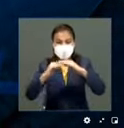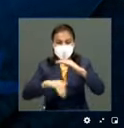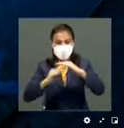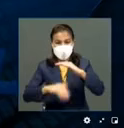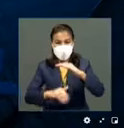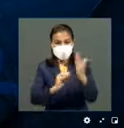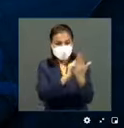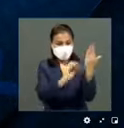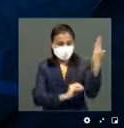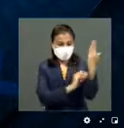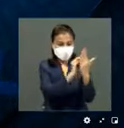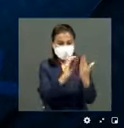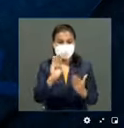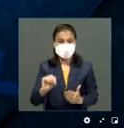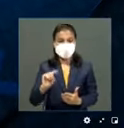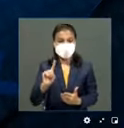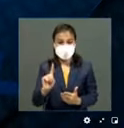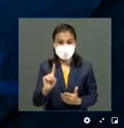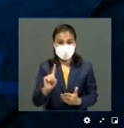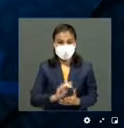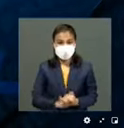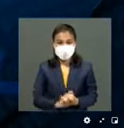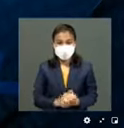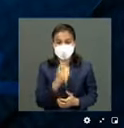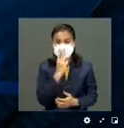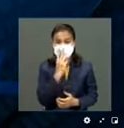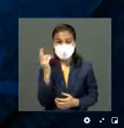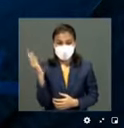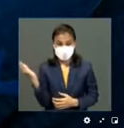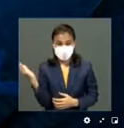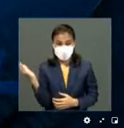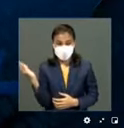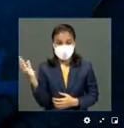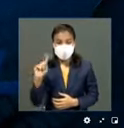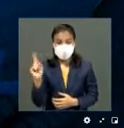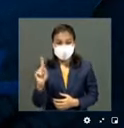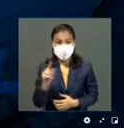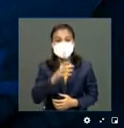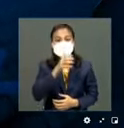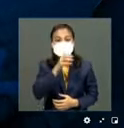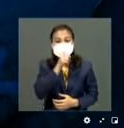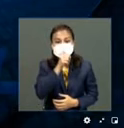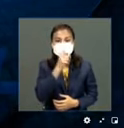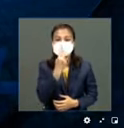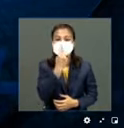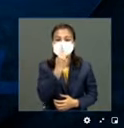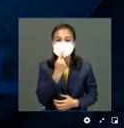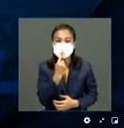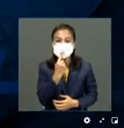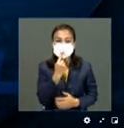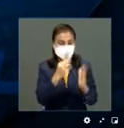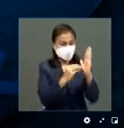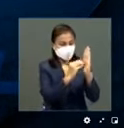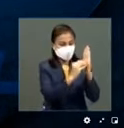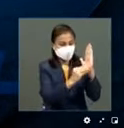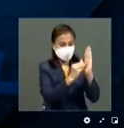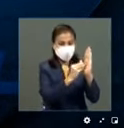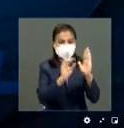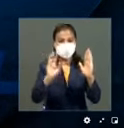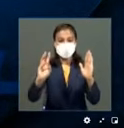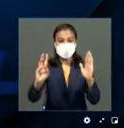ถึง41จังหวัดตอนนี้ท่านจะเห็นว่าการกระจุกตัวสีส้มสีแดงก็จะเหลืออยู่ที่6จังหวัดที่เร